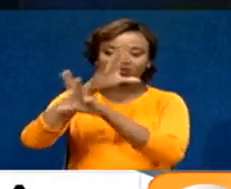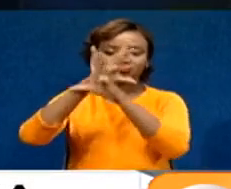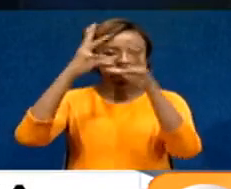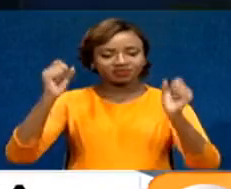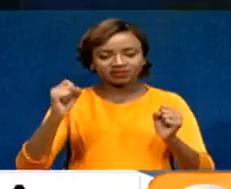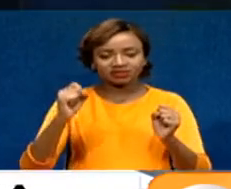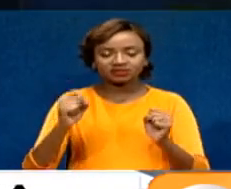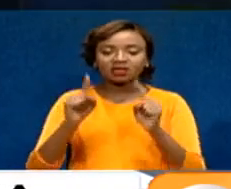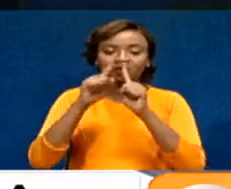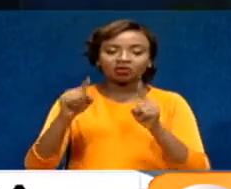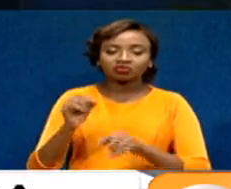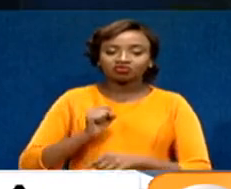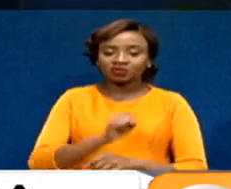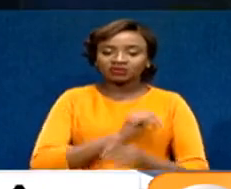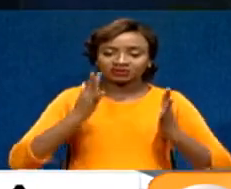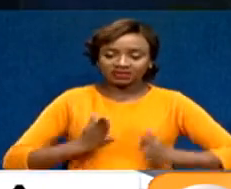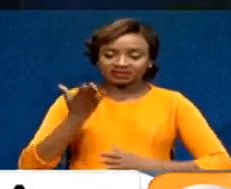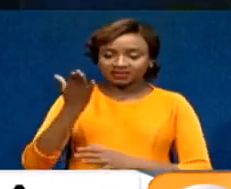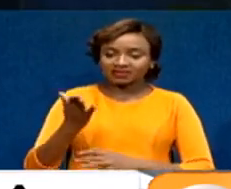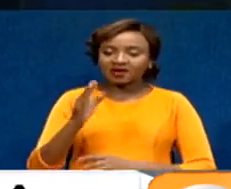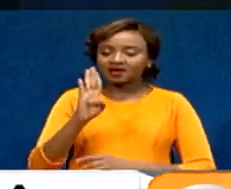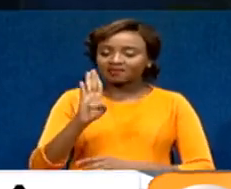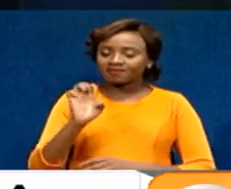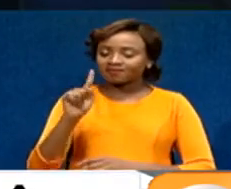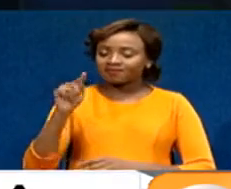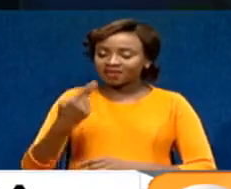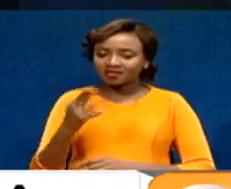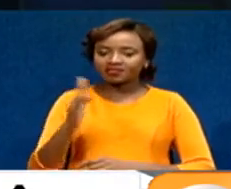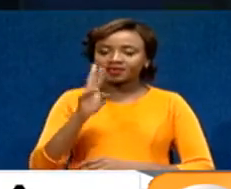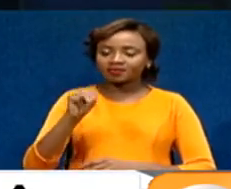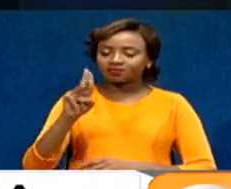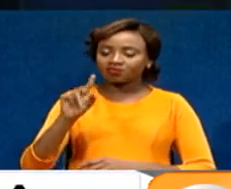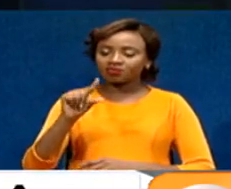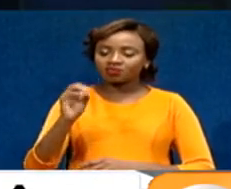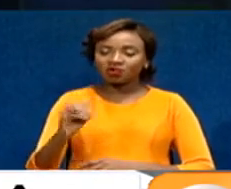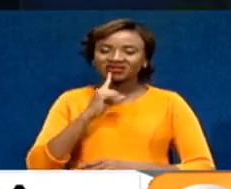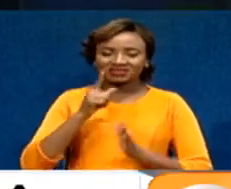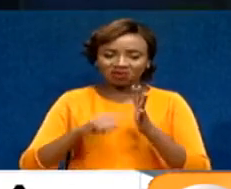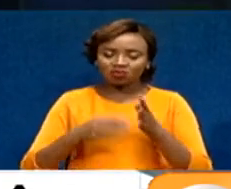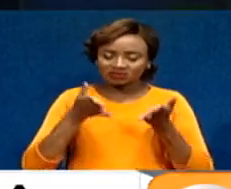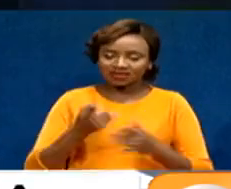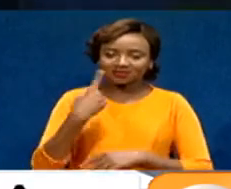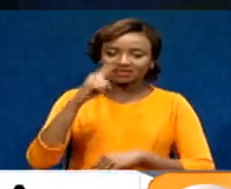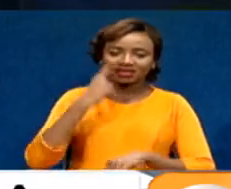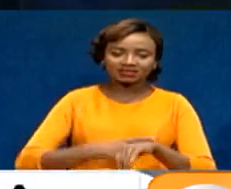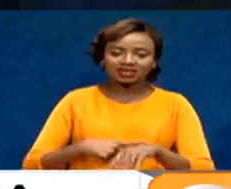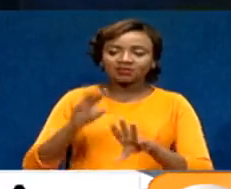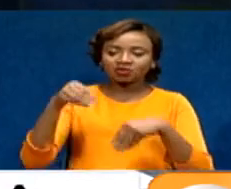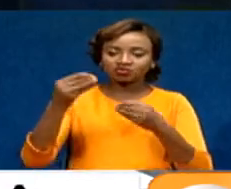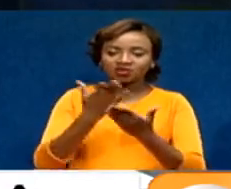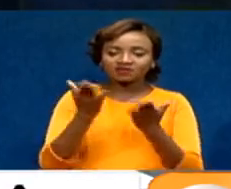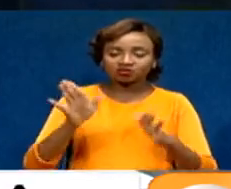mwenza. Wakiongozwa na seneta mteule Beth Mugo, wanawake hao wanasema wakati wa kuwapa kina mama uongozi katika ngazi za kitaifa